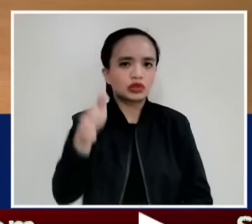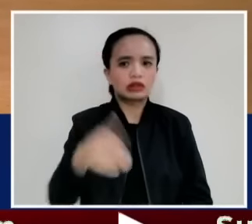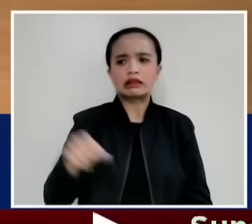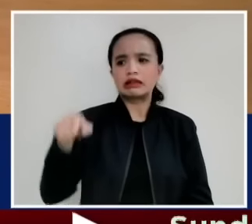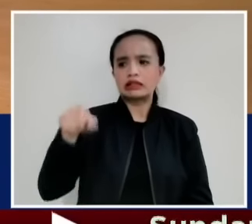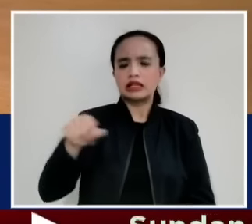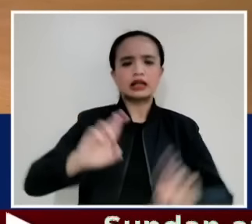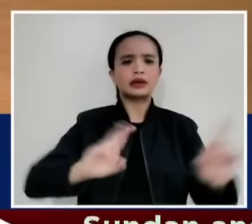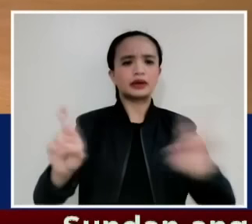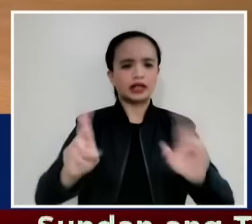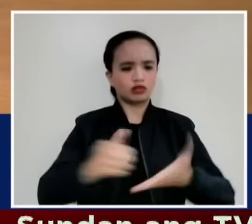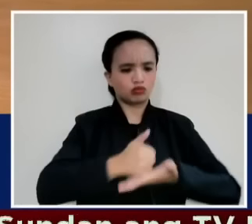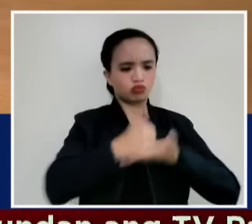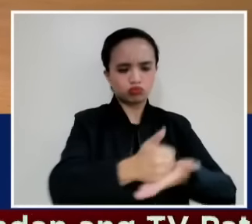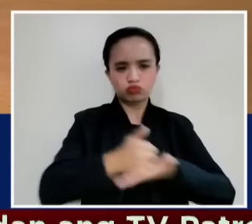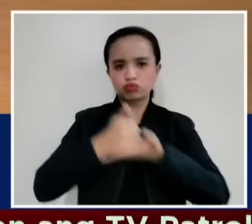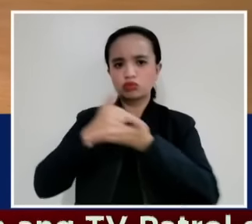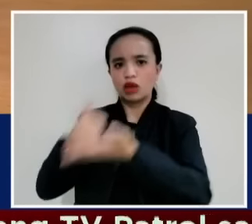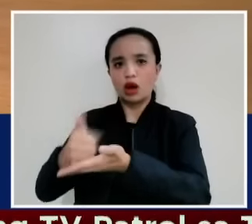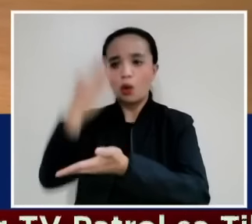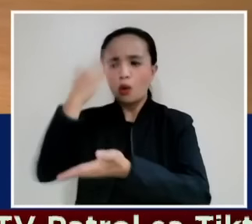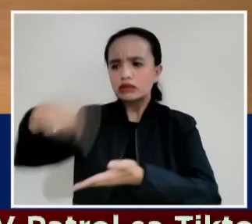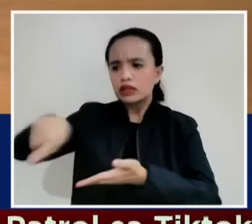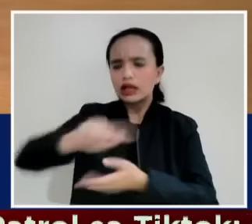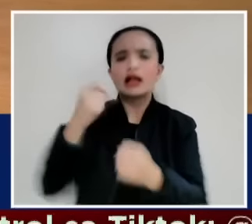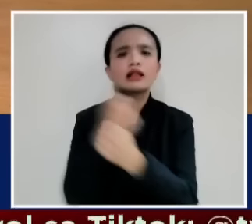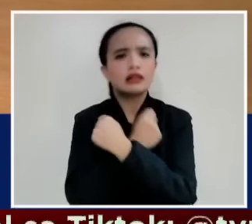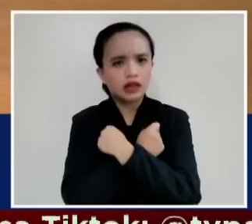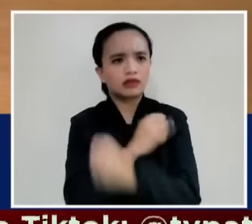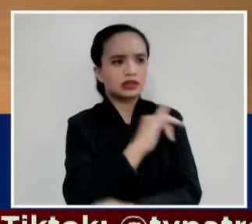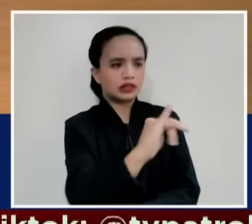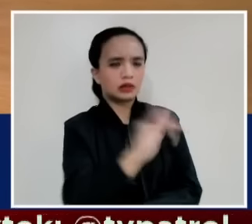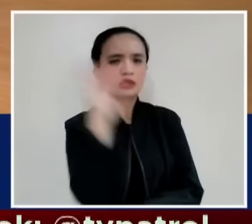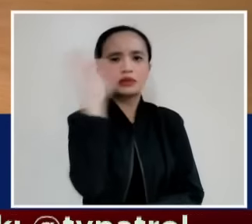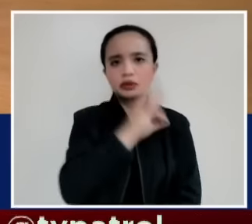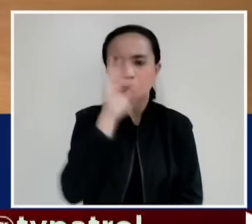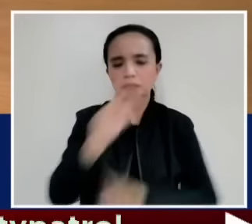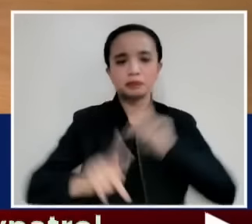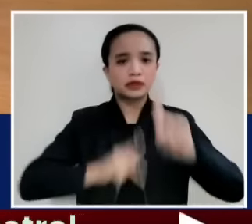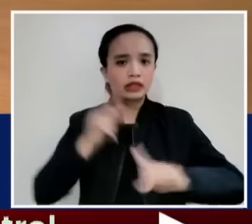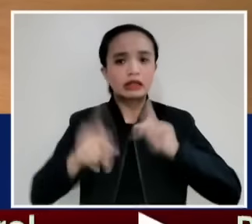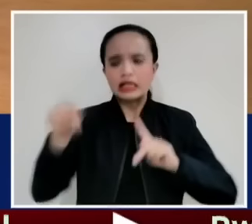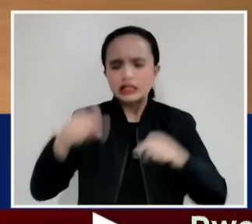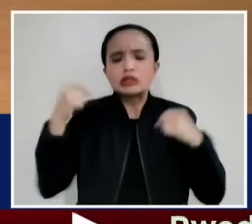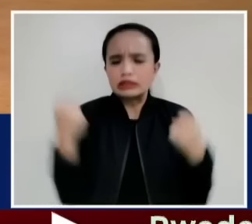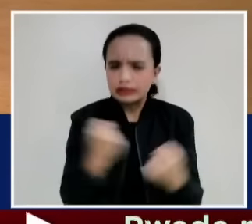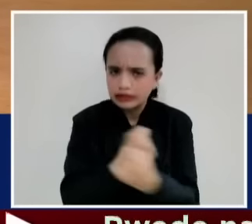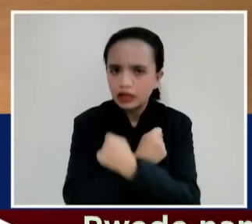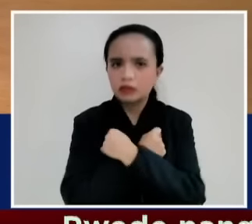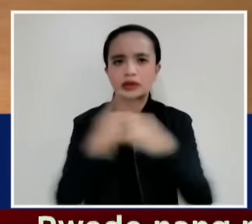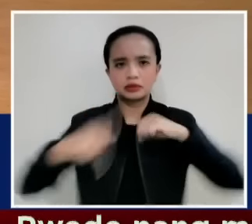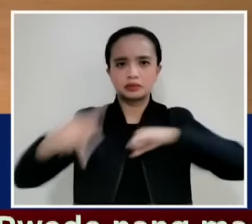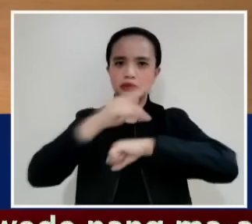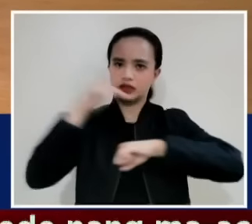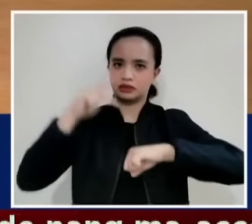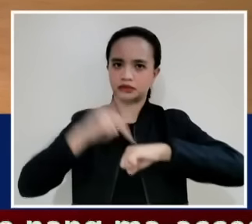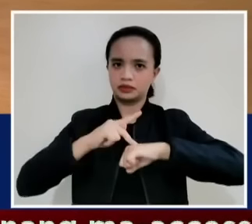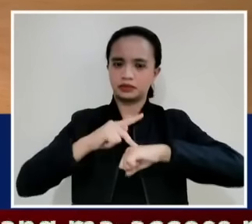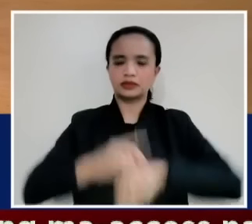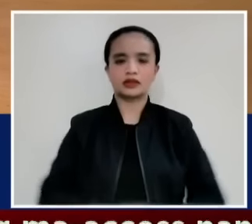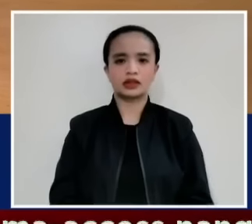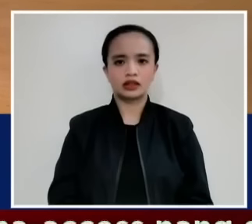ng tulong dahil mahal nila ang kanilang kapwa-Pilipino at mahal na mahal nila ang Pilipinas. And